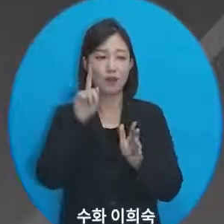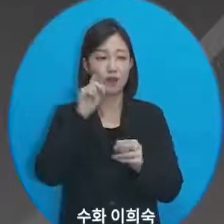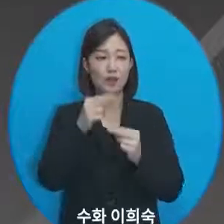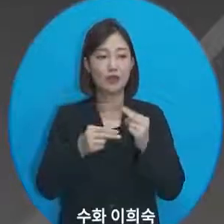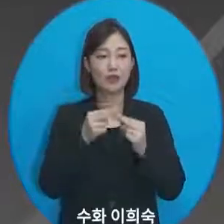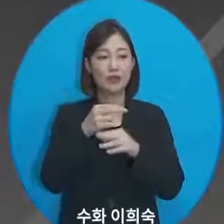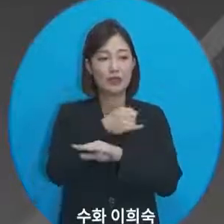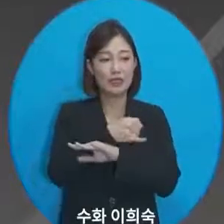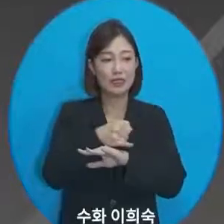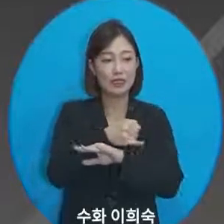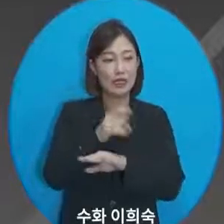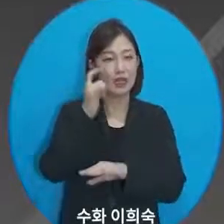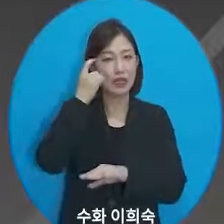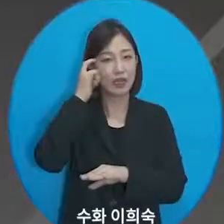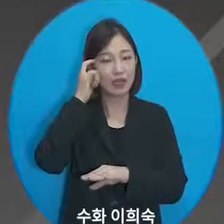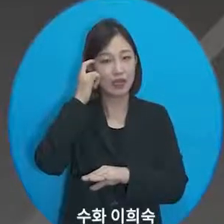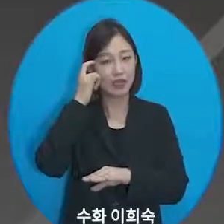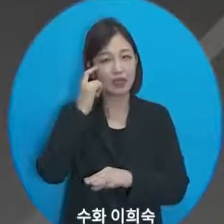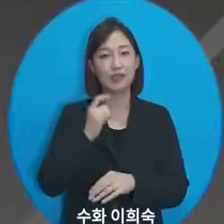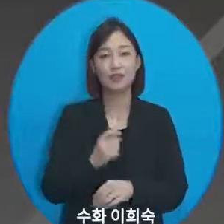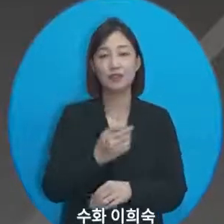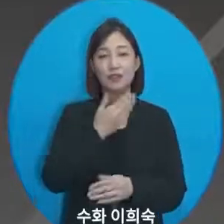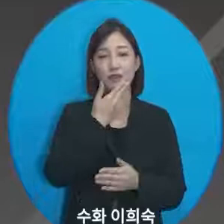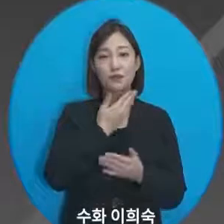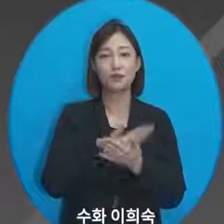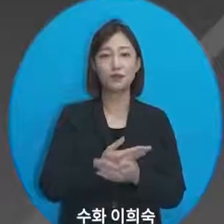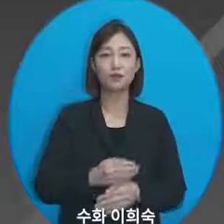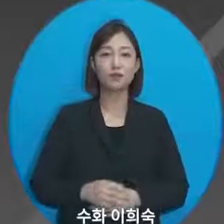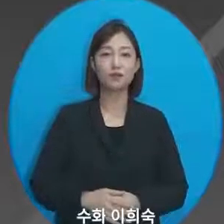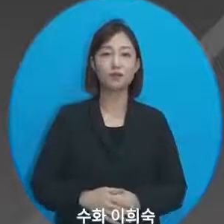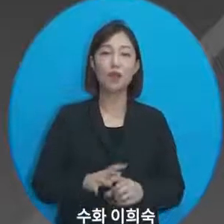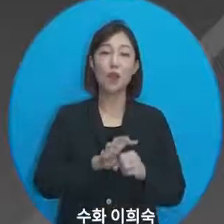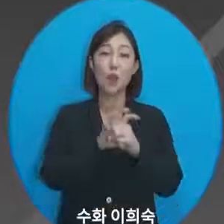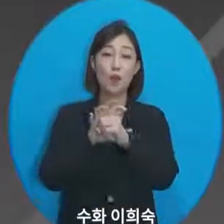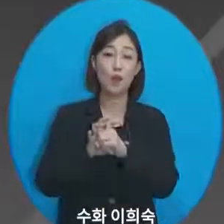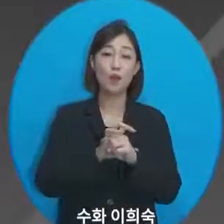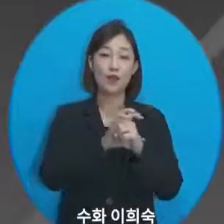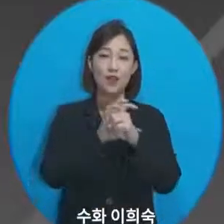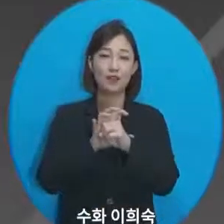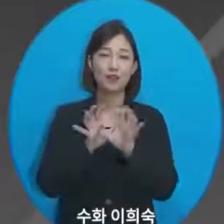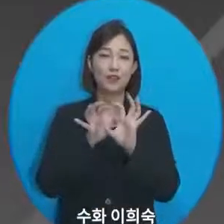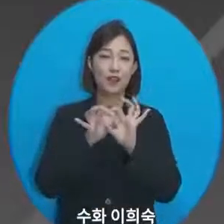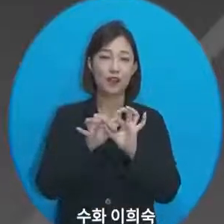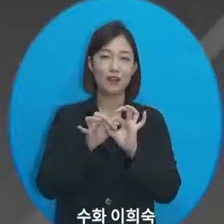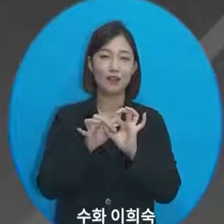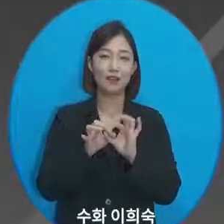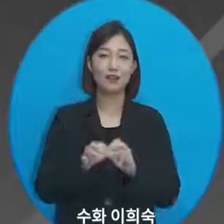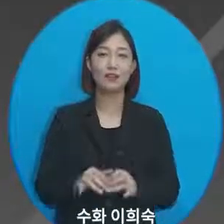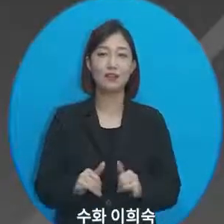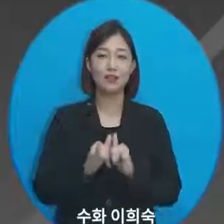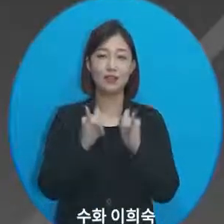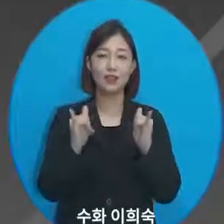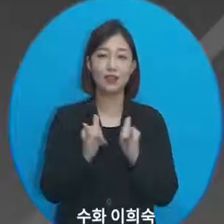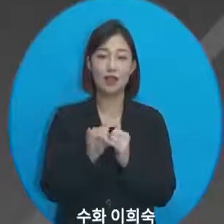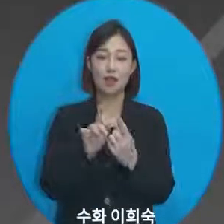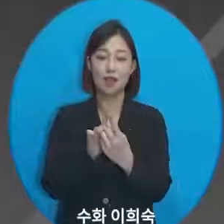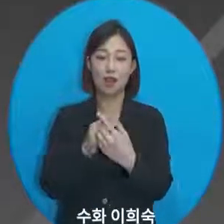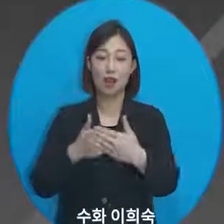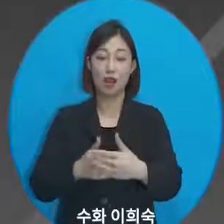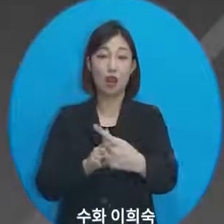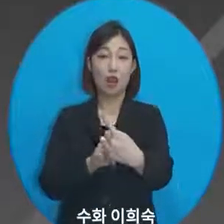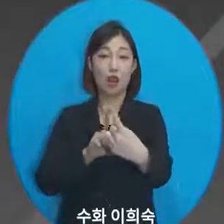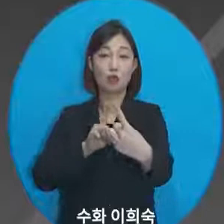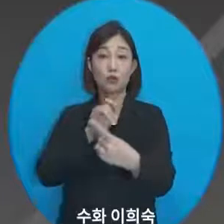된다라고 이야기할 수가 있습니다. 또한 코로나19 관련해서 저런 사회적 거리두기를 강조하고